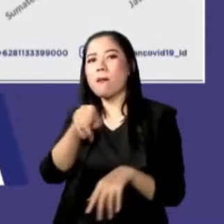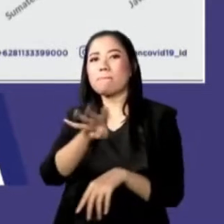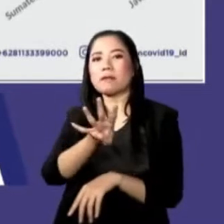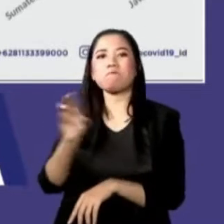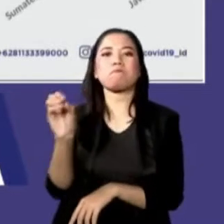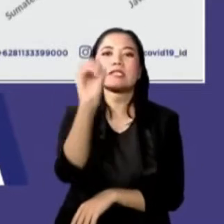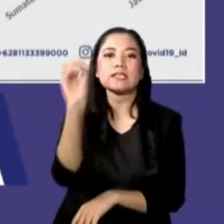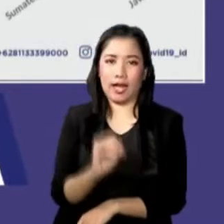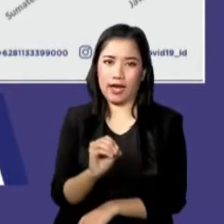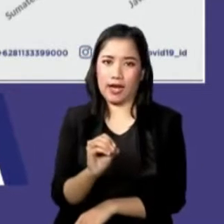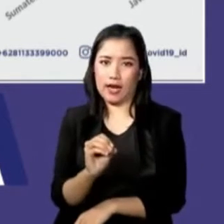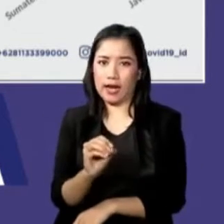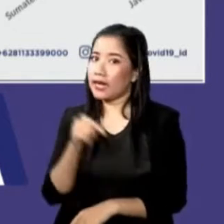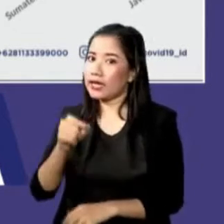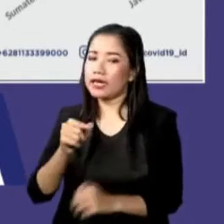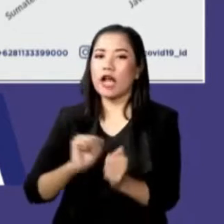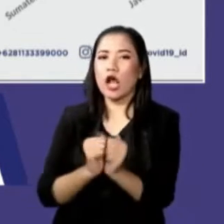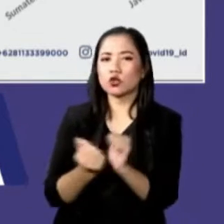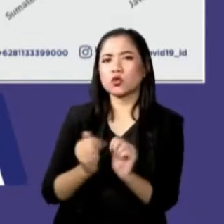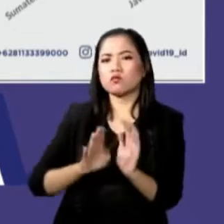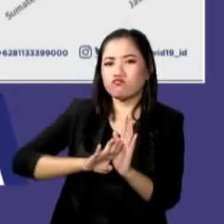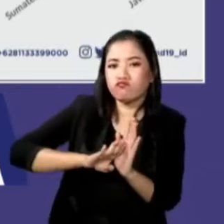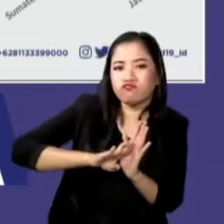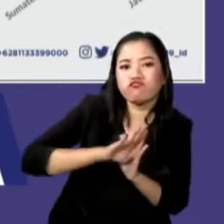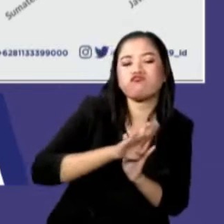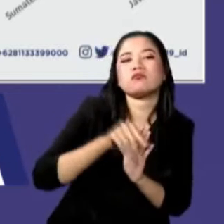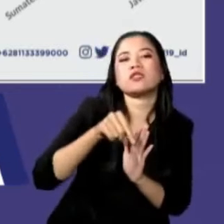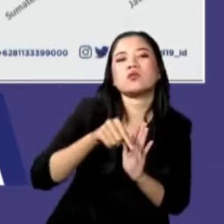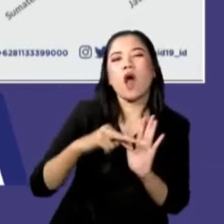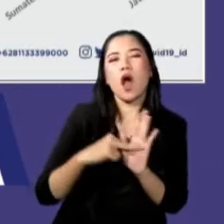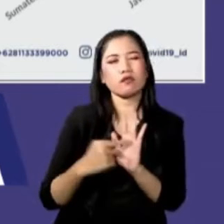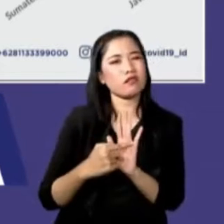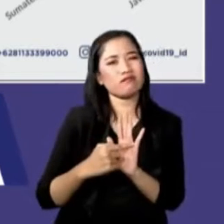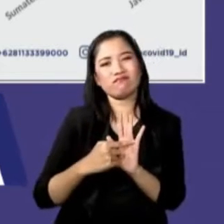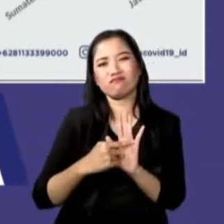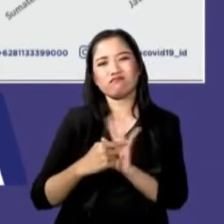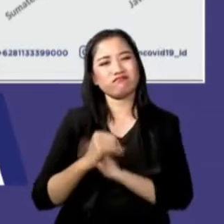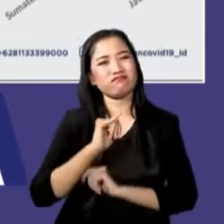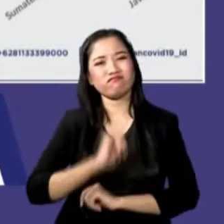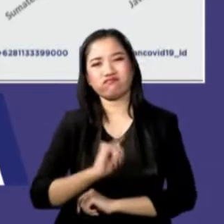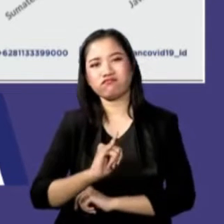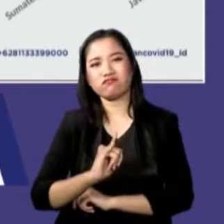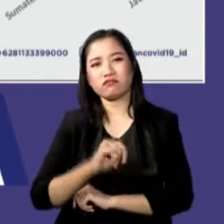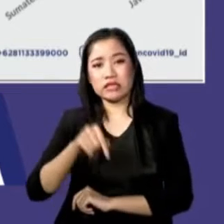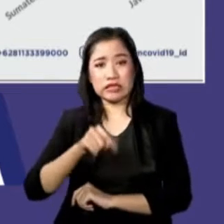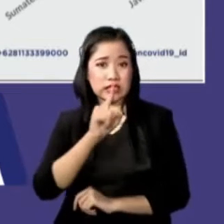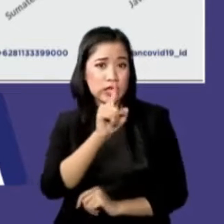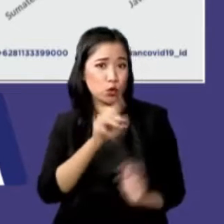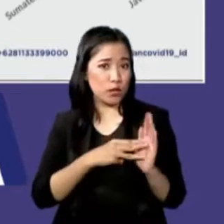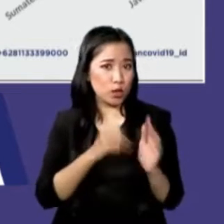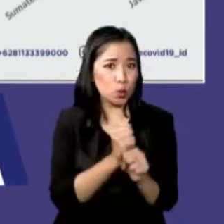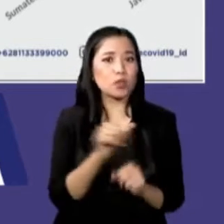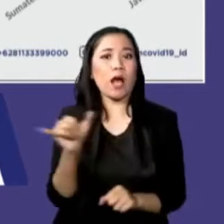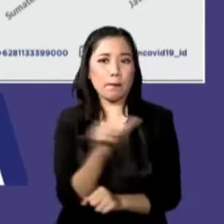37,4%. Ini adalah perkembangan yang menunjukkan ke arah yang buruk. Pada minggu yang sama, terdapat